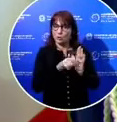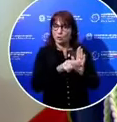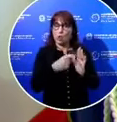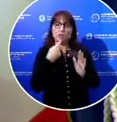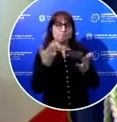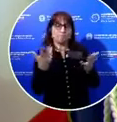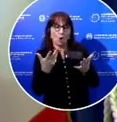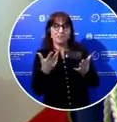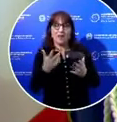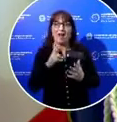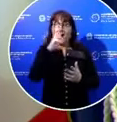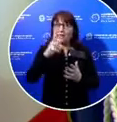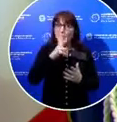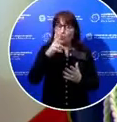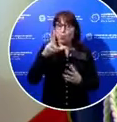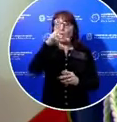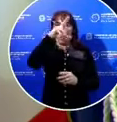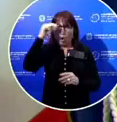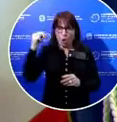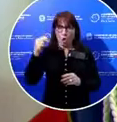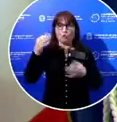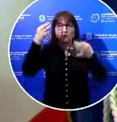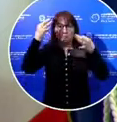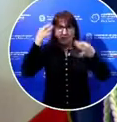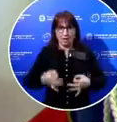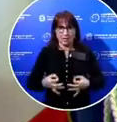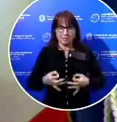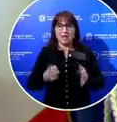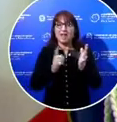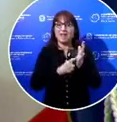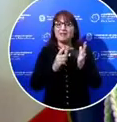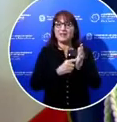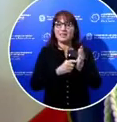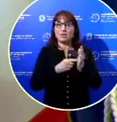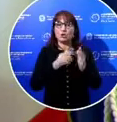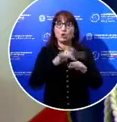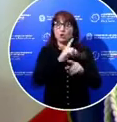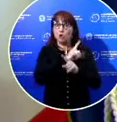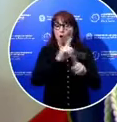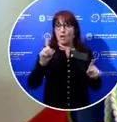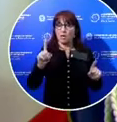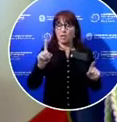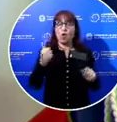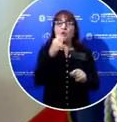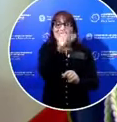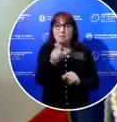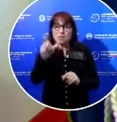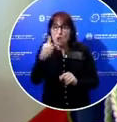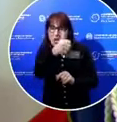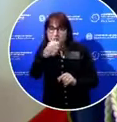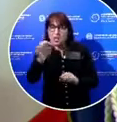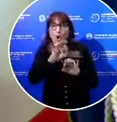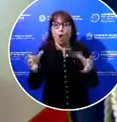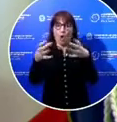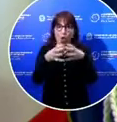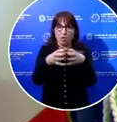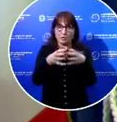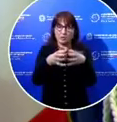stabilisce che la Repubblica riconosce e garantisce i diritti inviolabili dell'uomo sia come singolo sia nelle relazioni sociali e